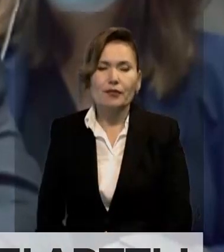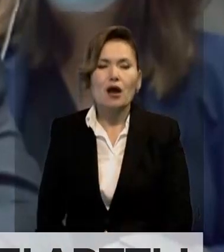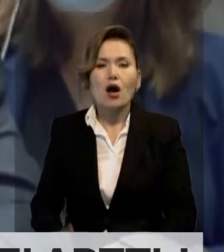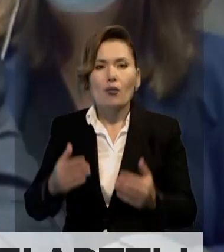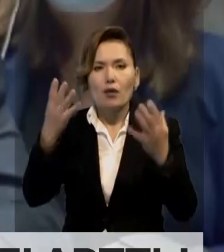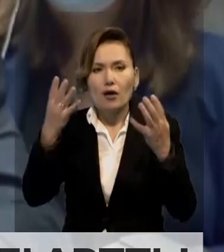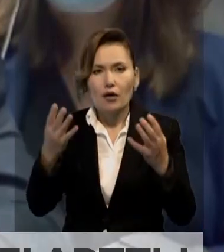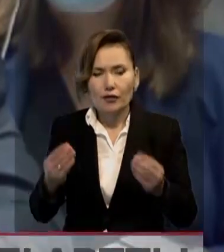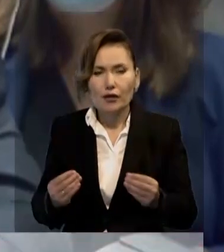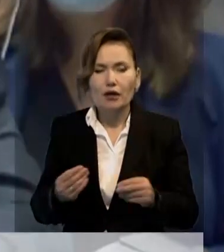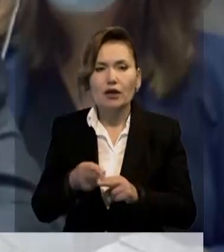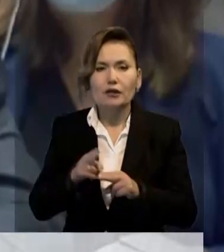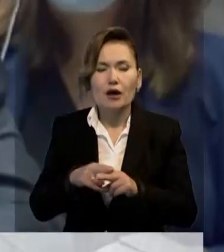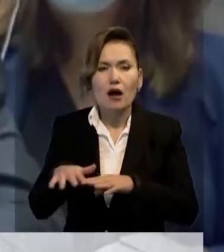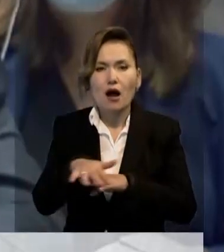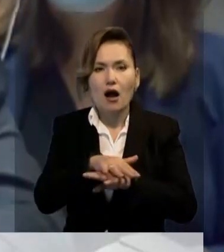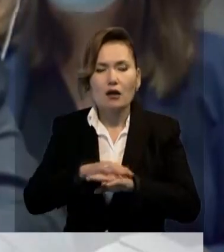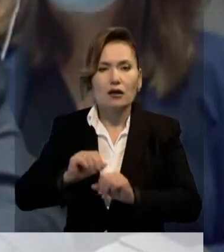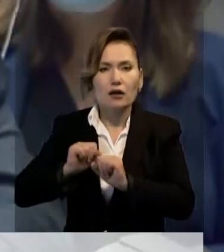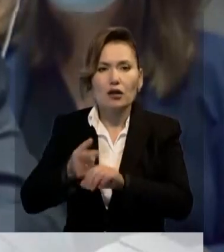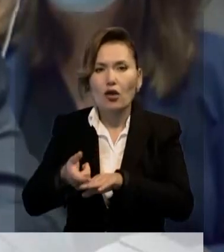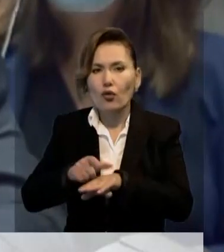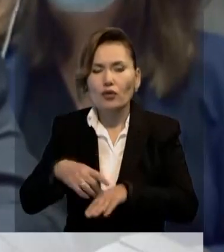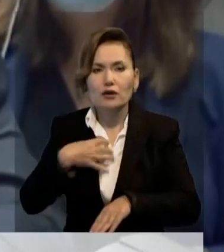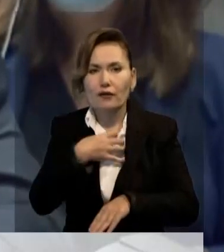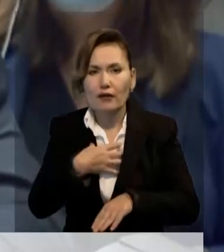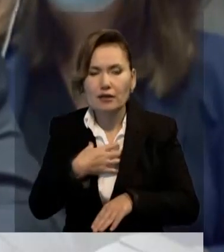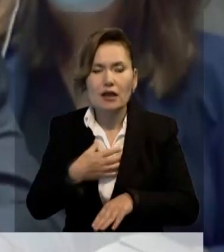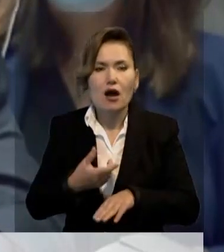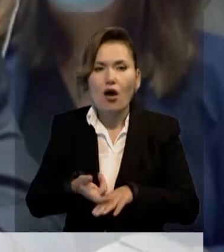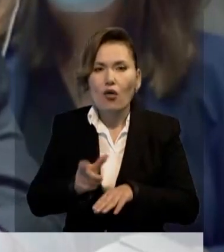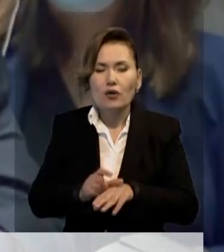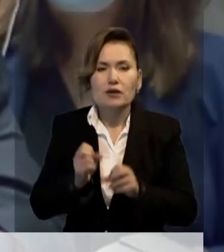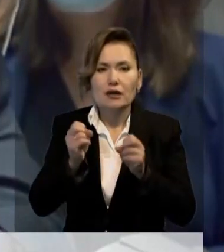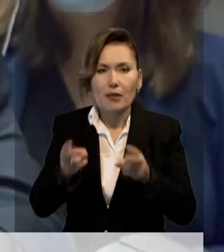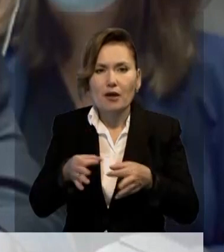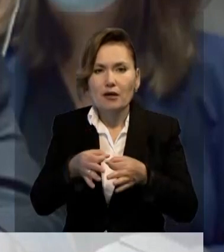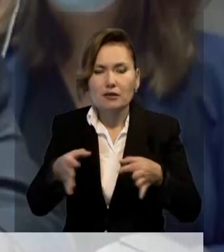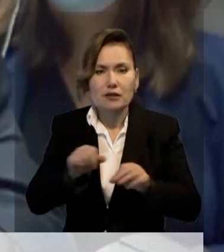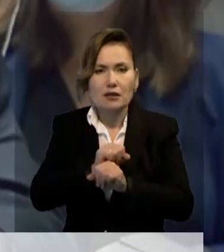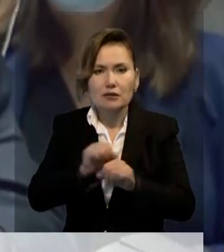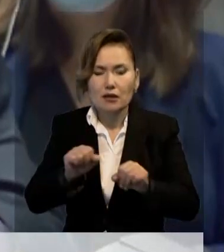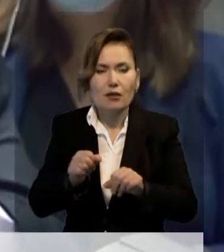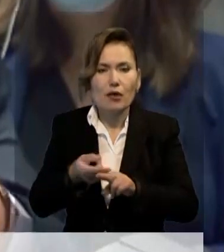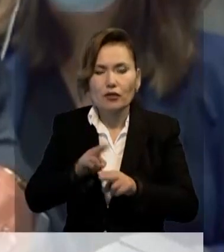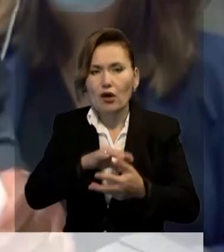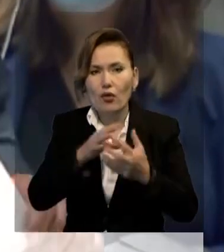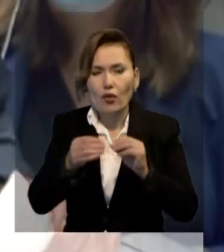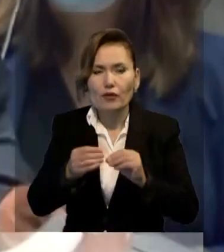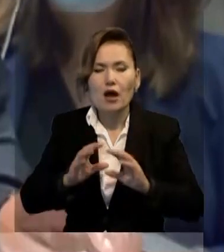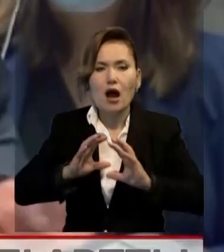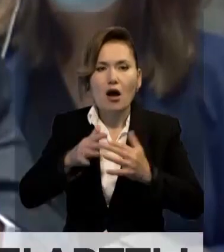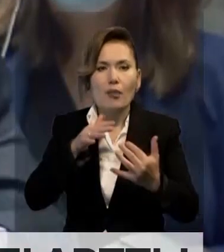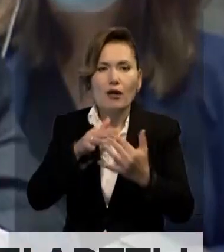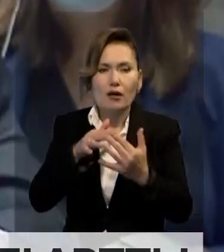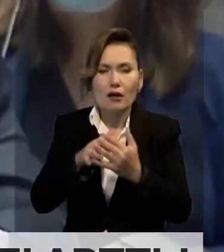Бүгінде ұжымдық қауіпсіздік жүйесіне бұрын-соңды болмаған қатер төніп тұр. Біздің әлем геосаяси жағынан жікке бөлініп, жаһанды қақтығыстар